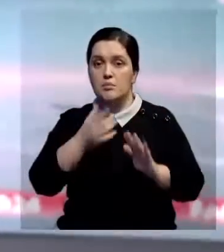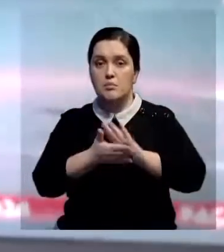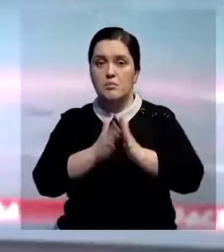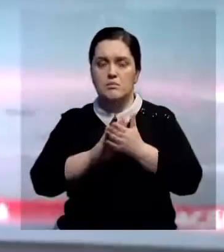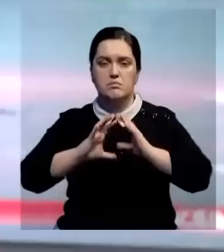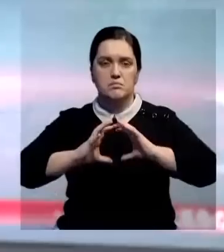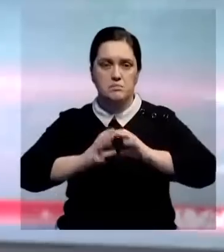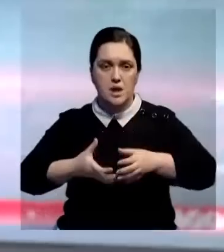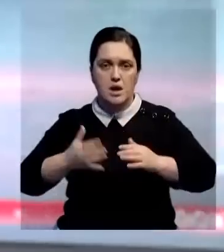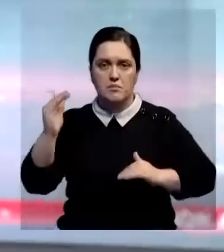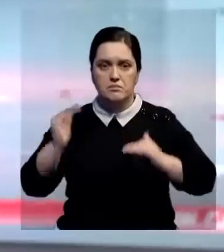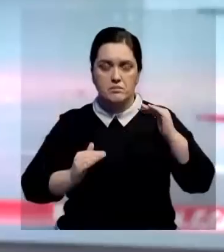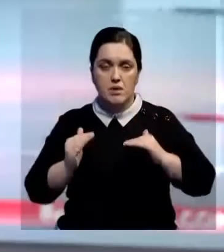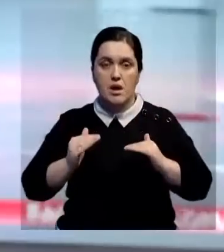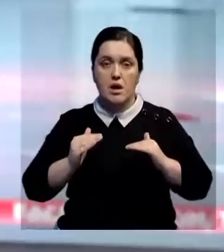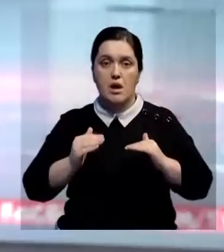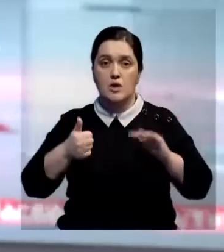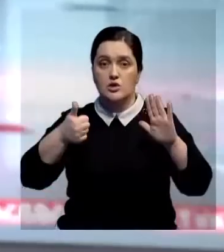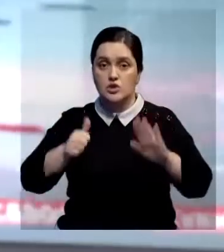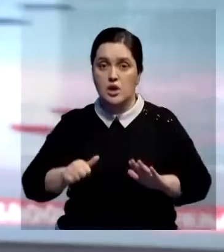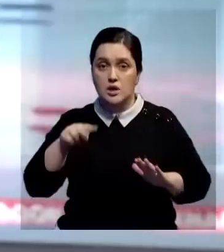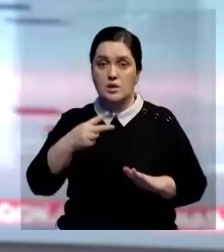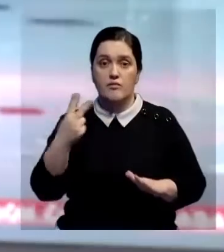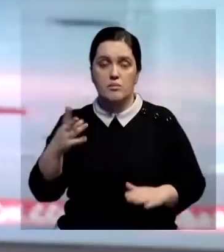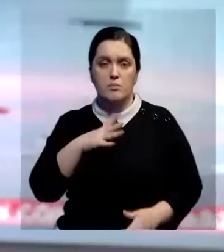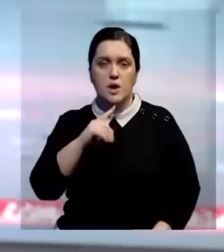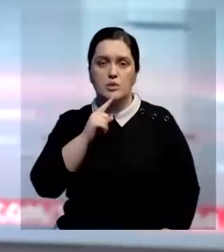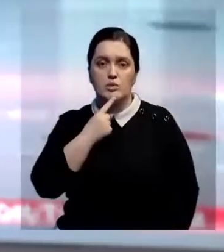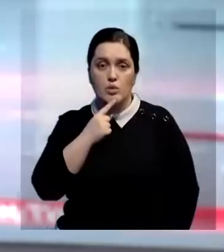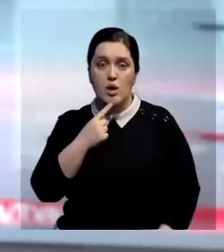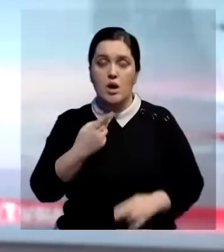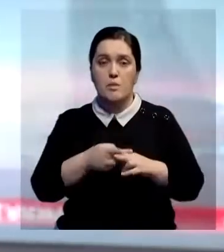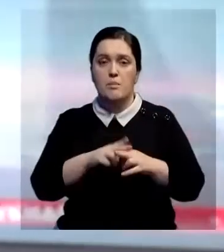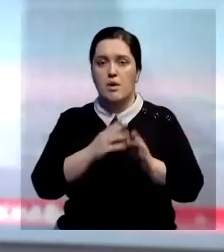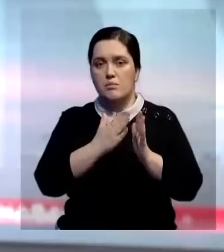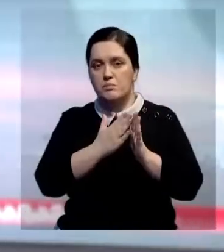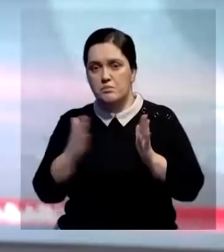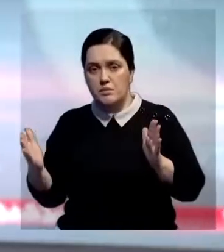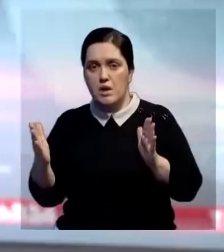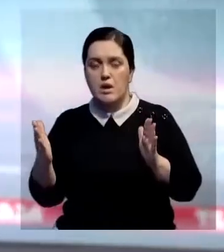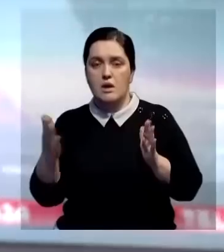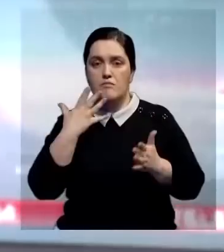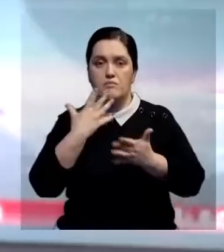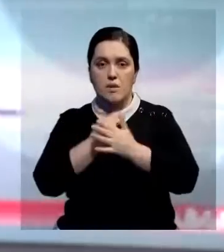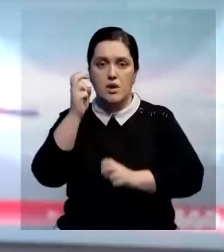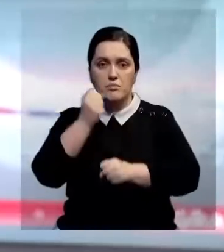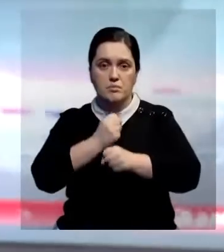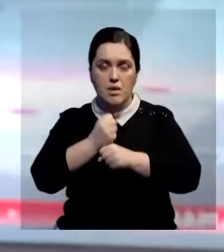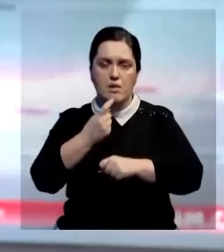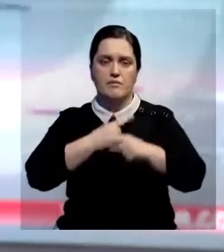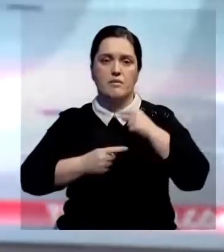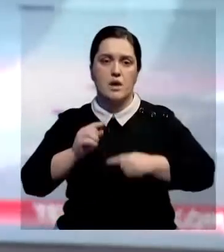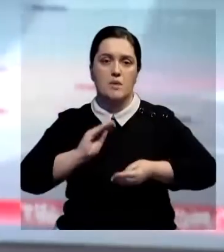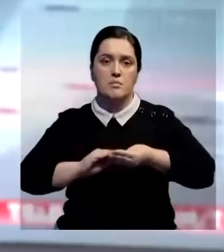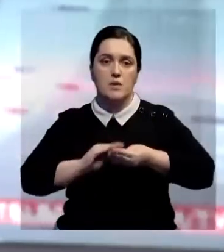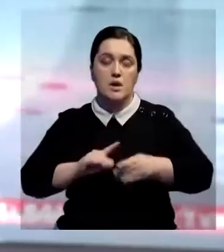ситуации в мире первое полугодие 2022-го выдалось непростым. Но уже со второй половины года отечественные производители сумели вернуться в прежний